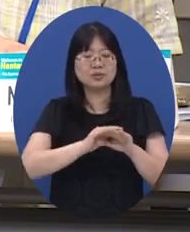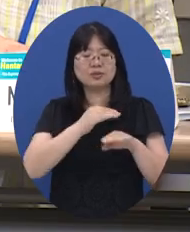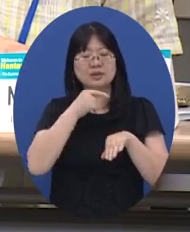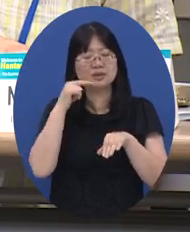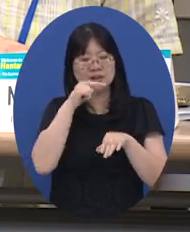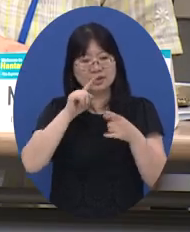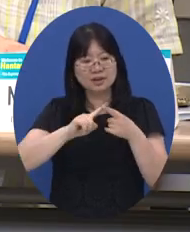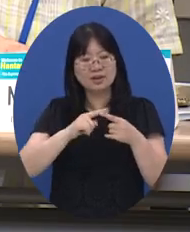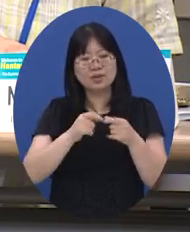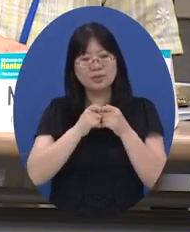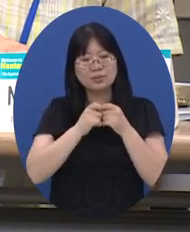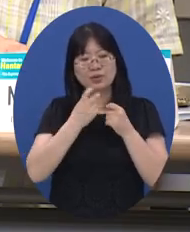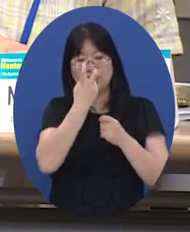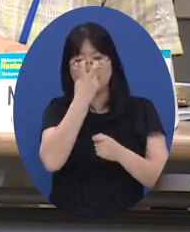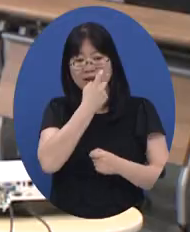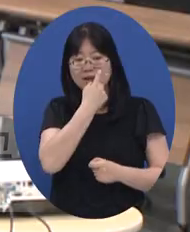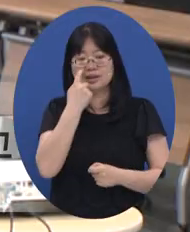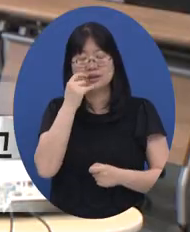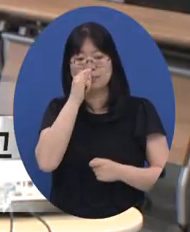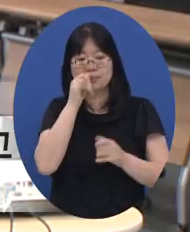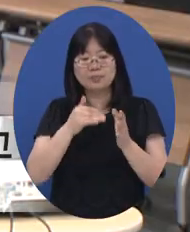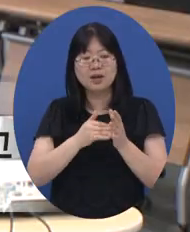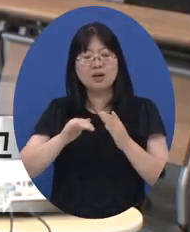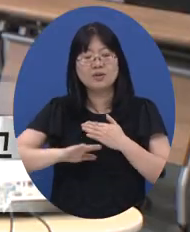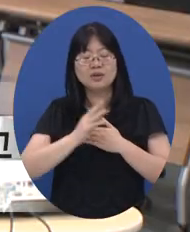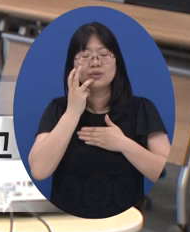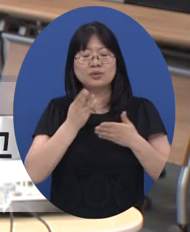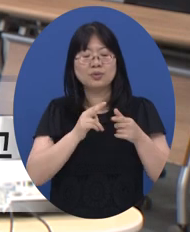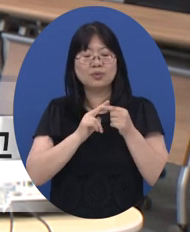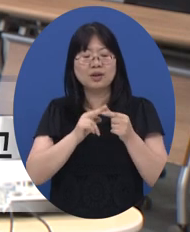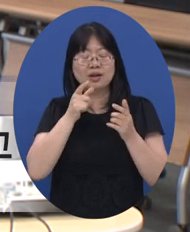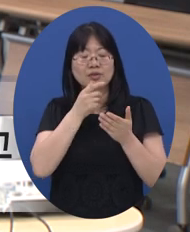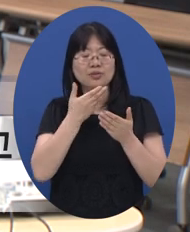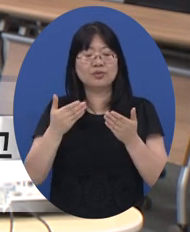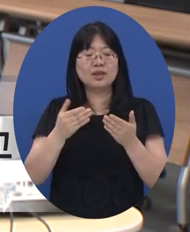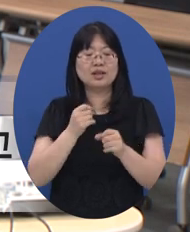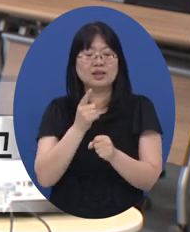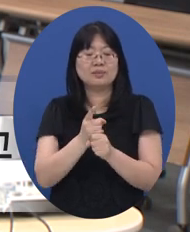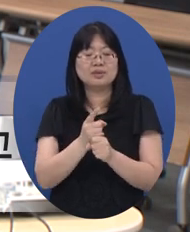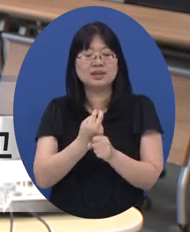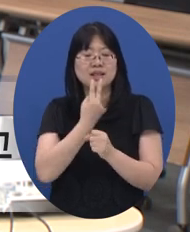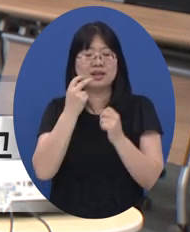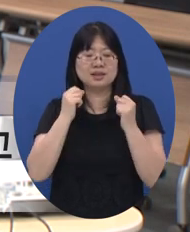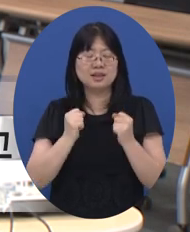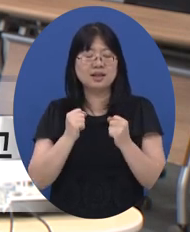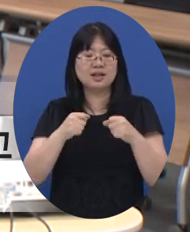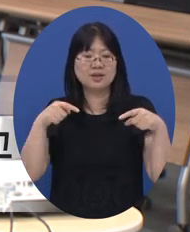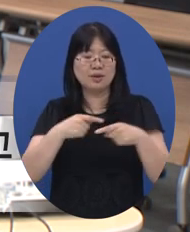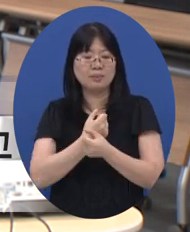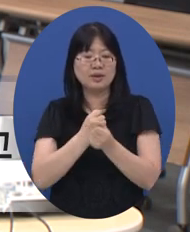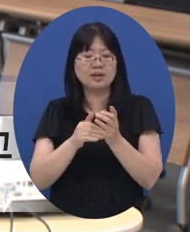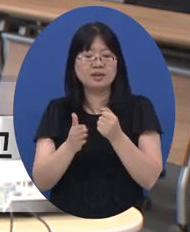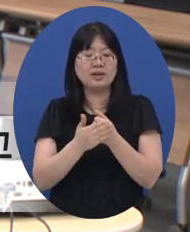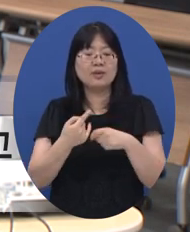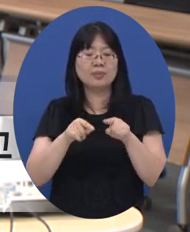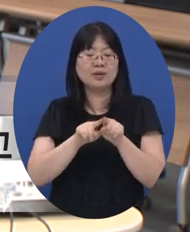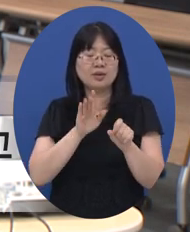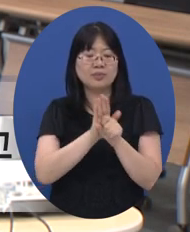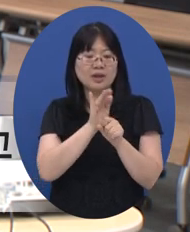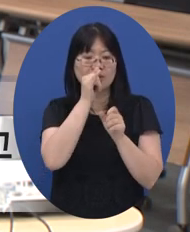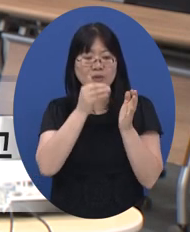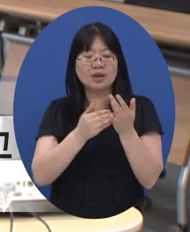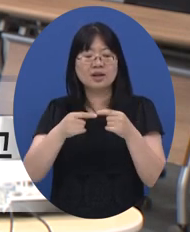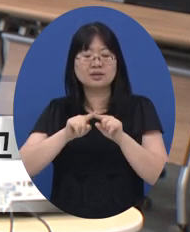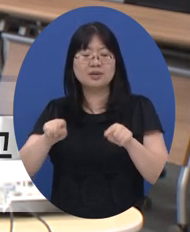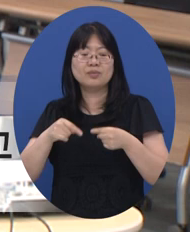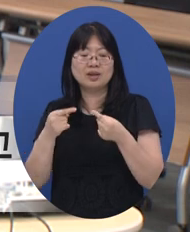대해서도 꼼꼼히 확인했습니다. 우리 경기도와 강원도가 이미 상생협약을 했기 때문에 같이 협력을 하고 같이